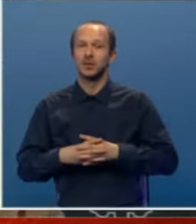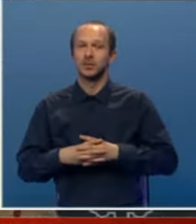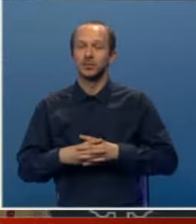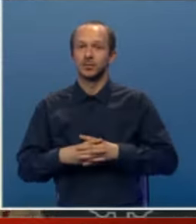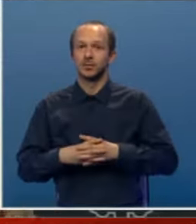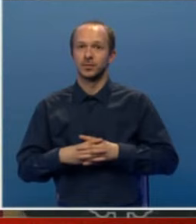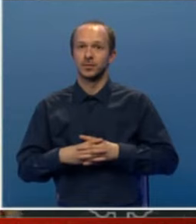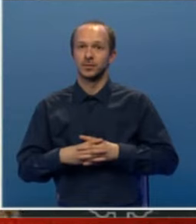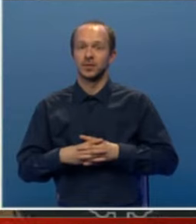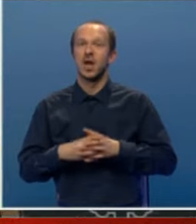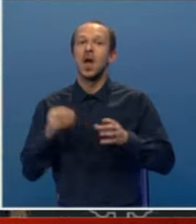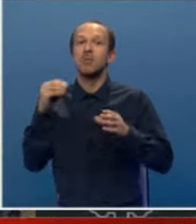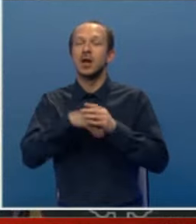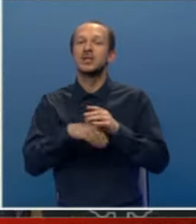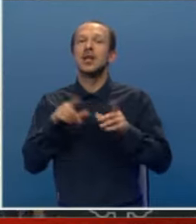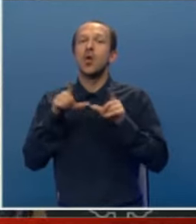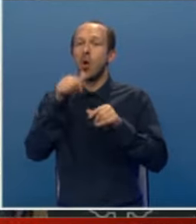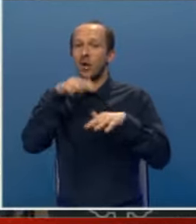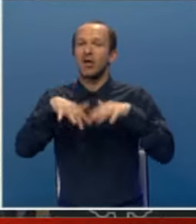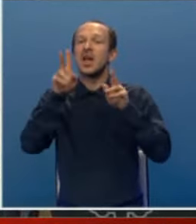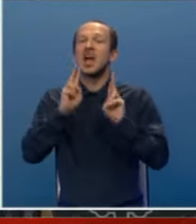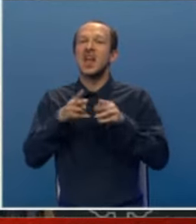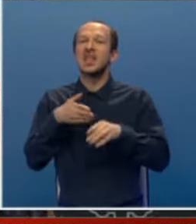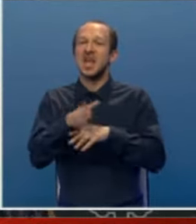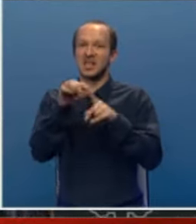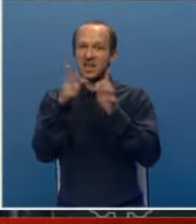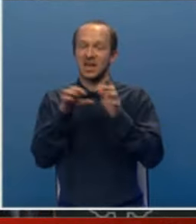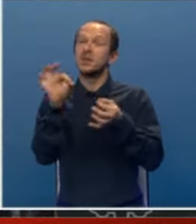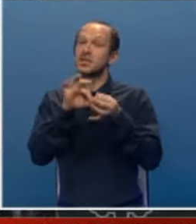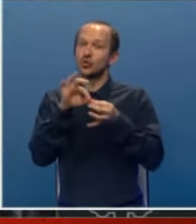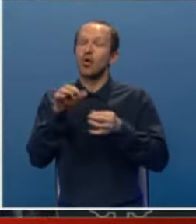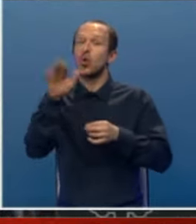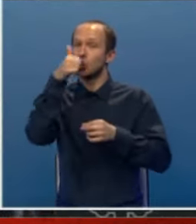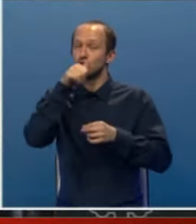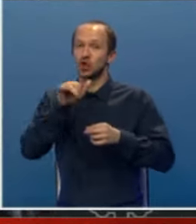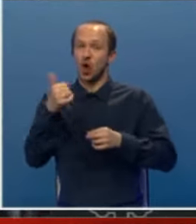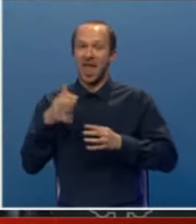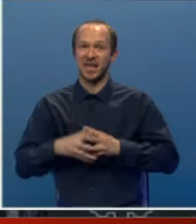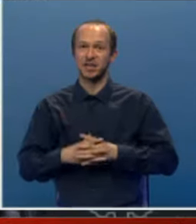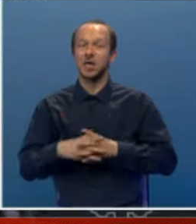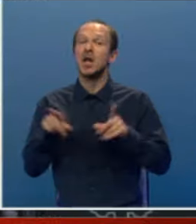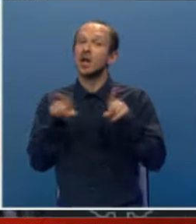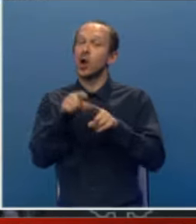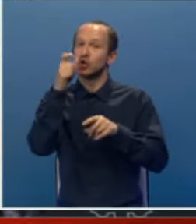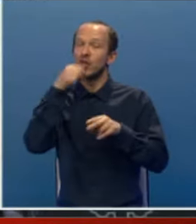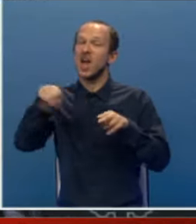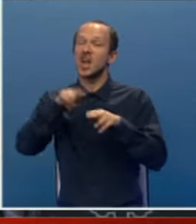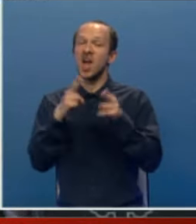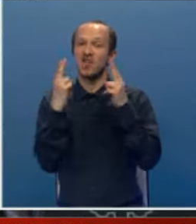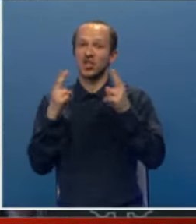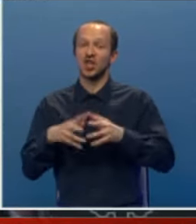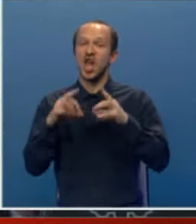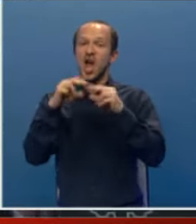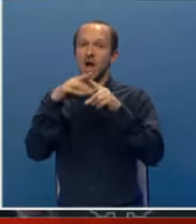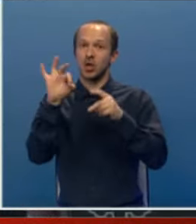u valove hladne Drine da bi sačuvali ono što je kod čovjeka najvažnije, a